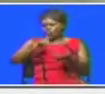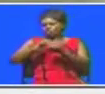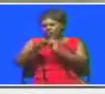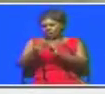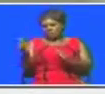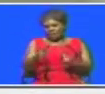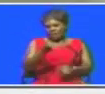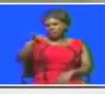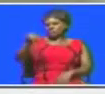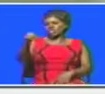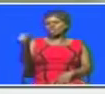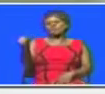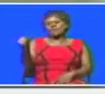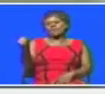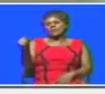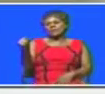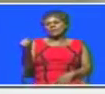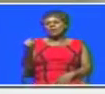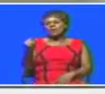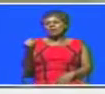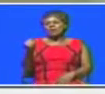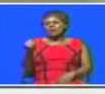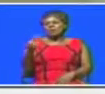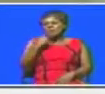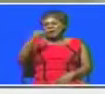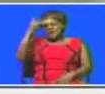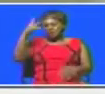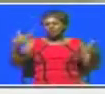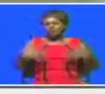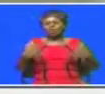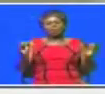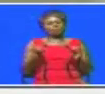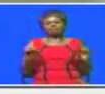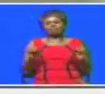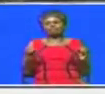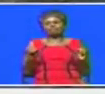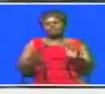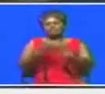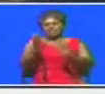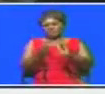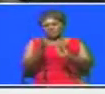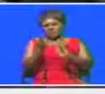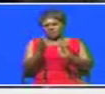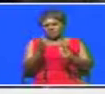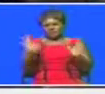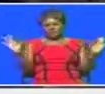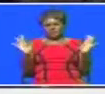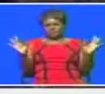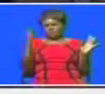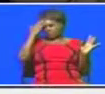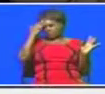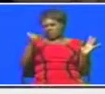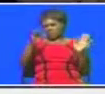Januari. Nastaki wazazi wapate kwa mshangao kwamba kila kitu kinabadilika kighafla. Mshangao huo ni kutokana na vigezo